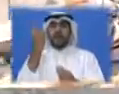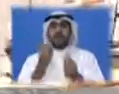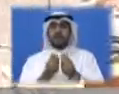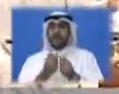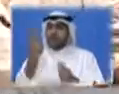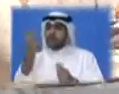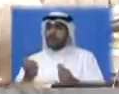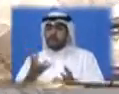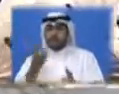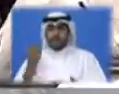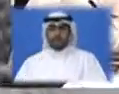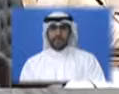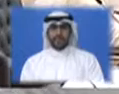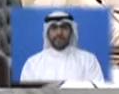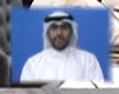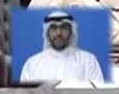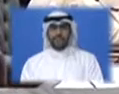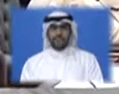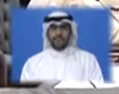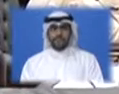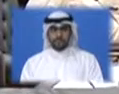7 آخر.